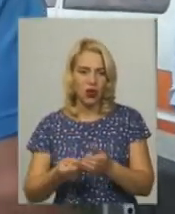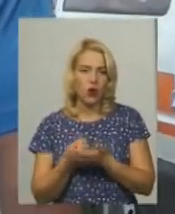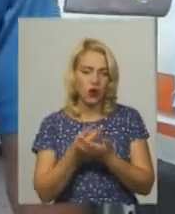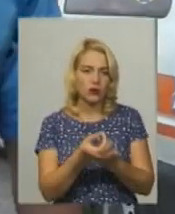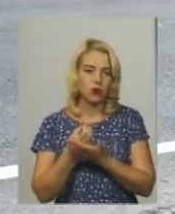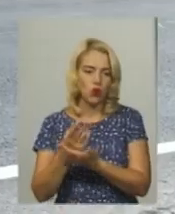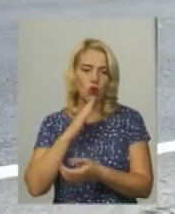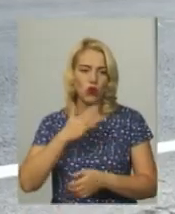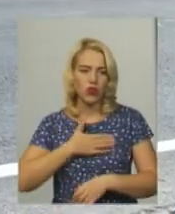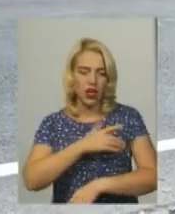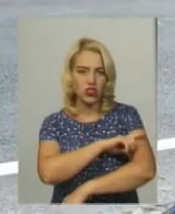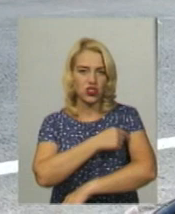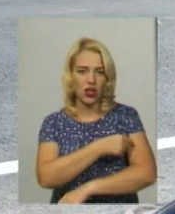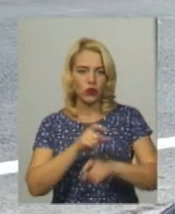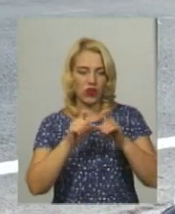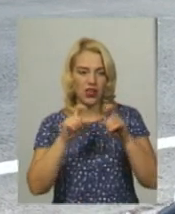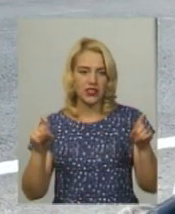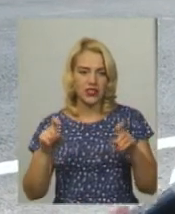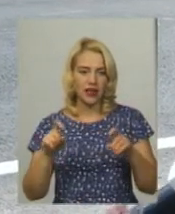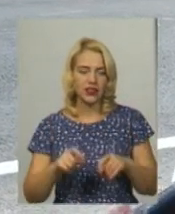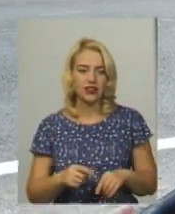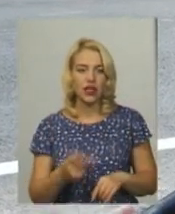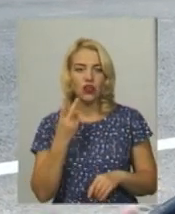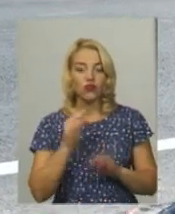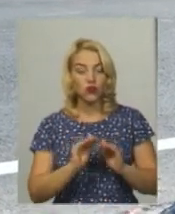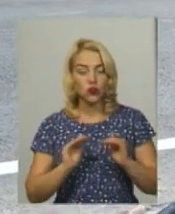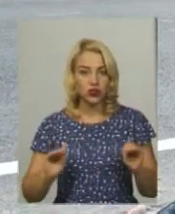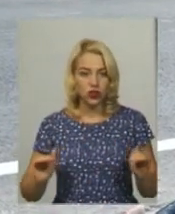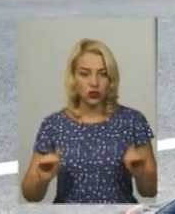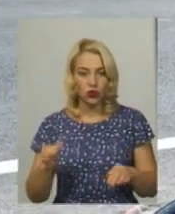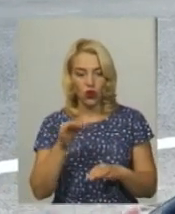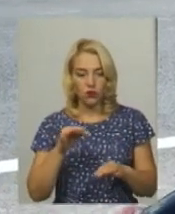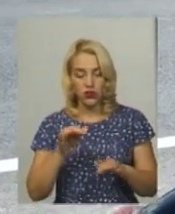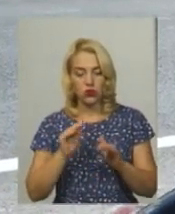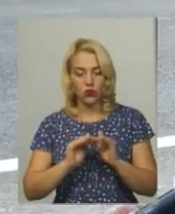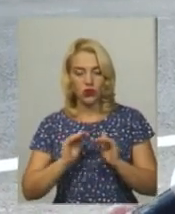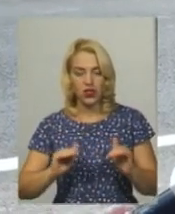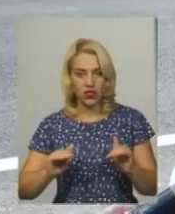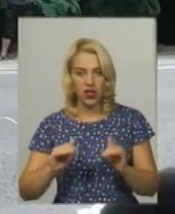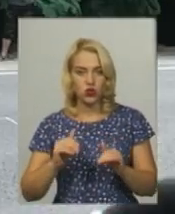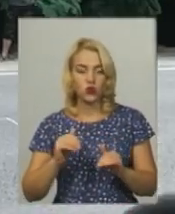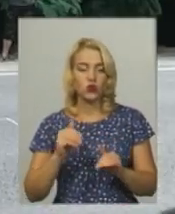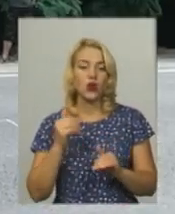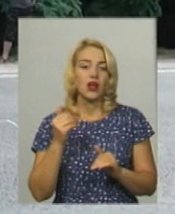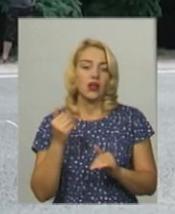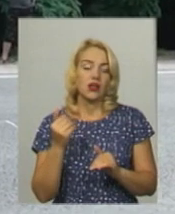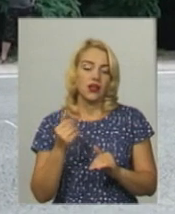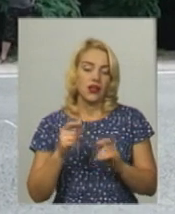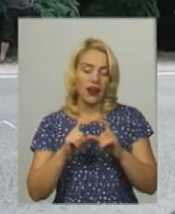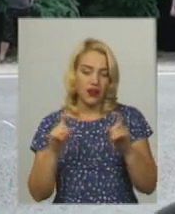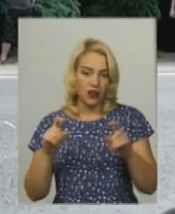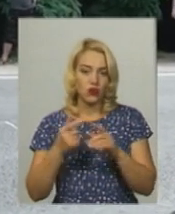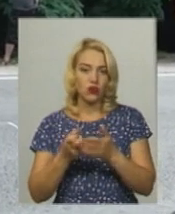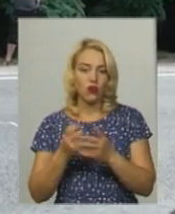госпіталізовані в наші лікувально-профілактичні заклади. Двоє діток в обласну дитячу лікарню зараз обстежуються. Важкий пацієнт,